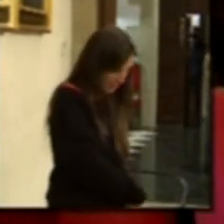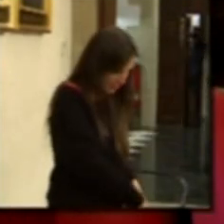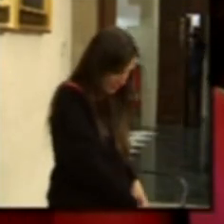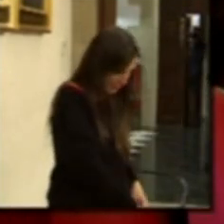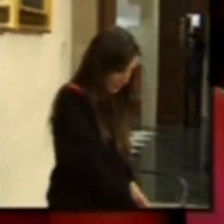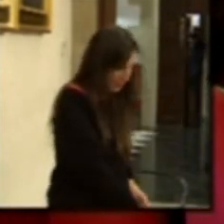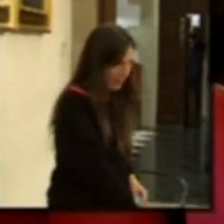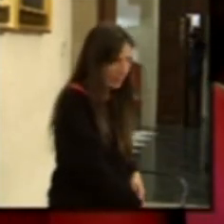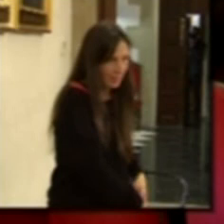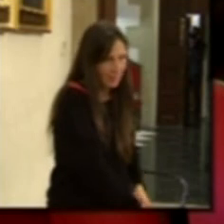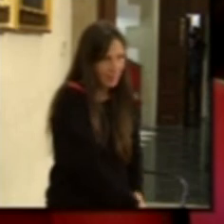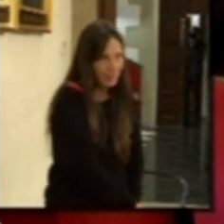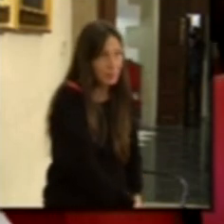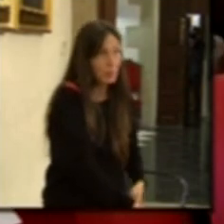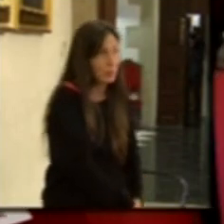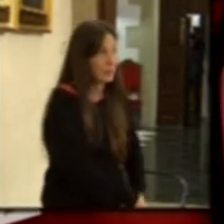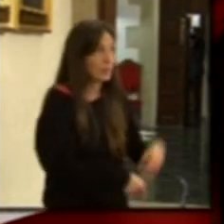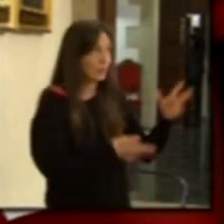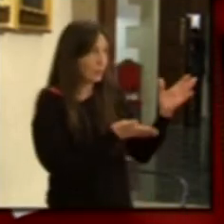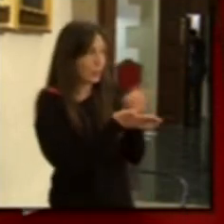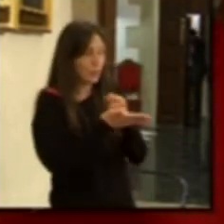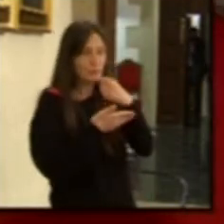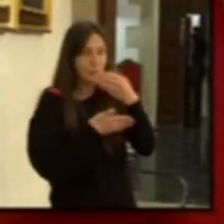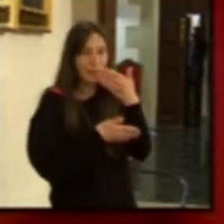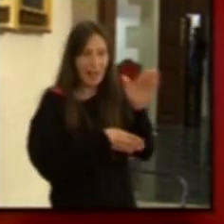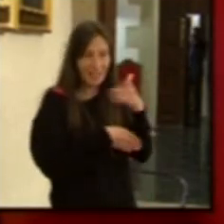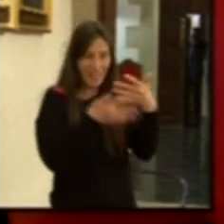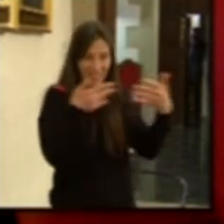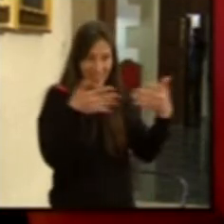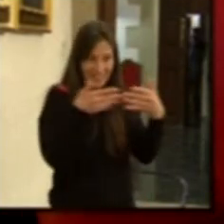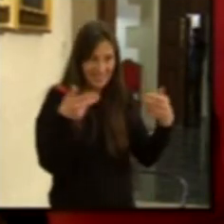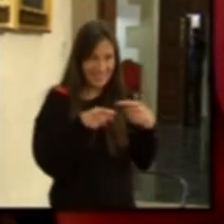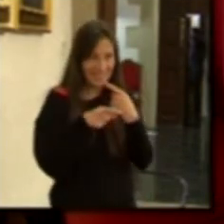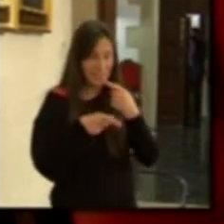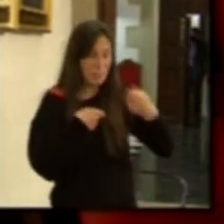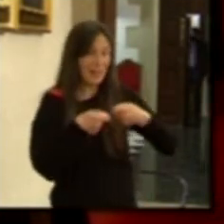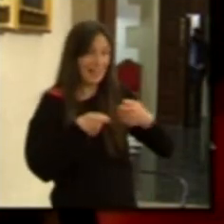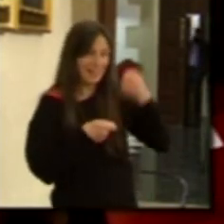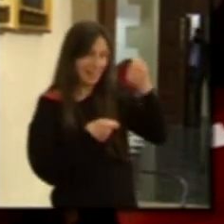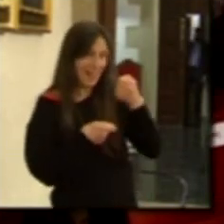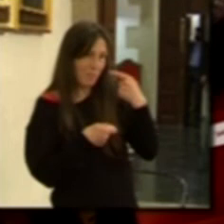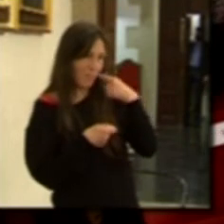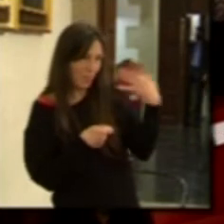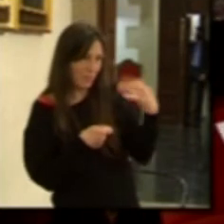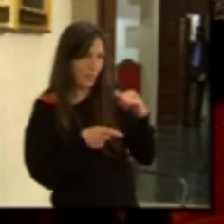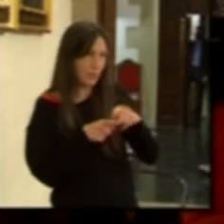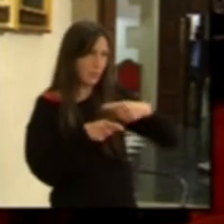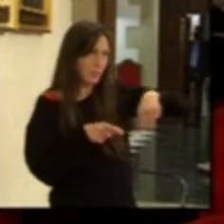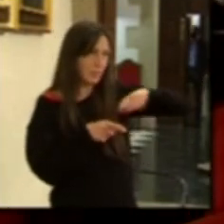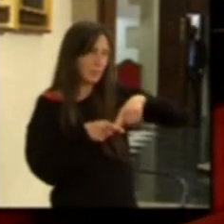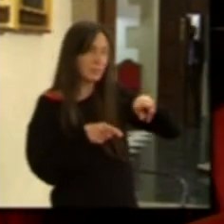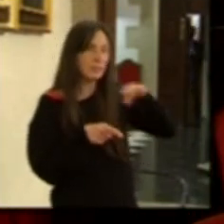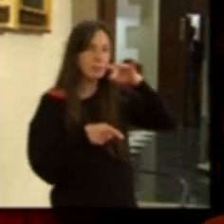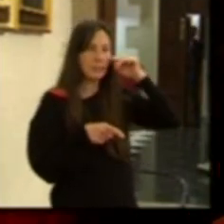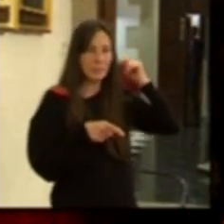camp. Mercat del Ram, de llors i palmes, que portes l'aires del